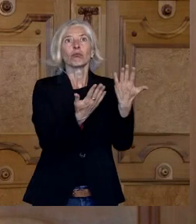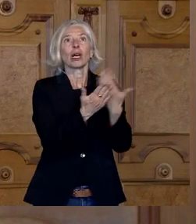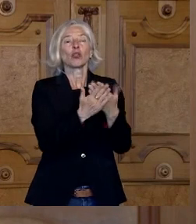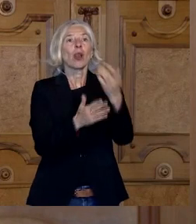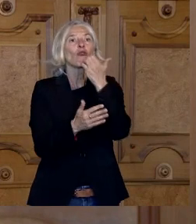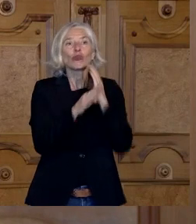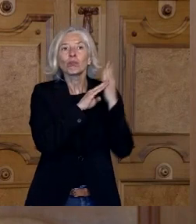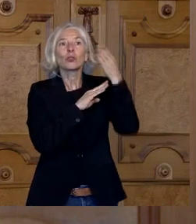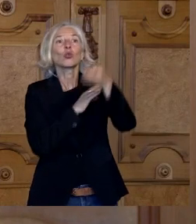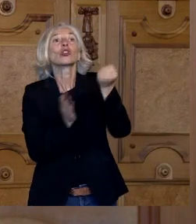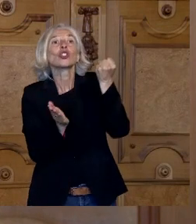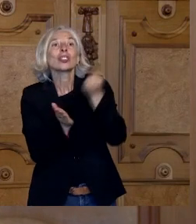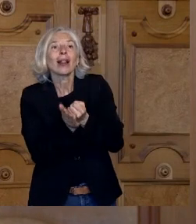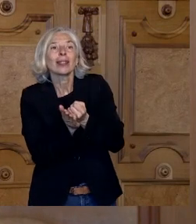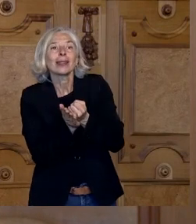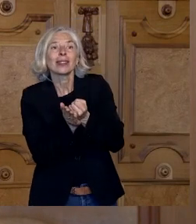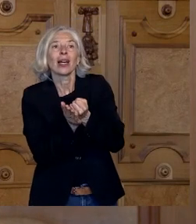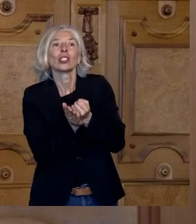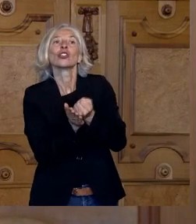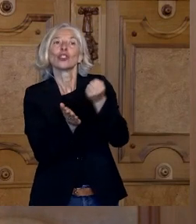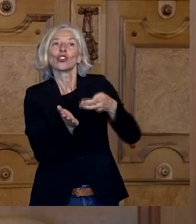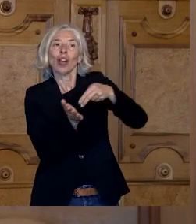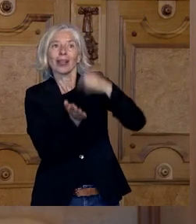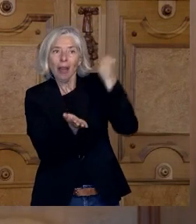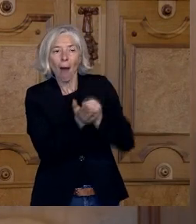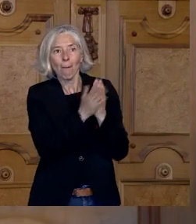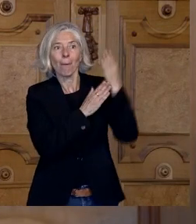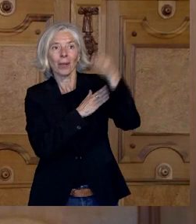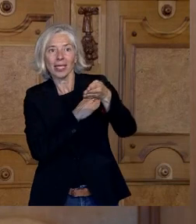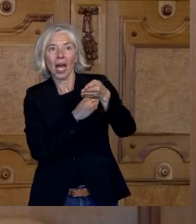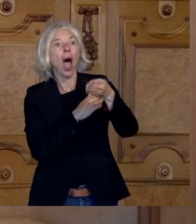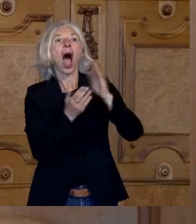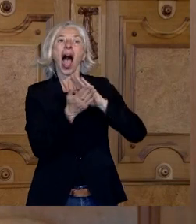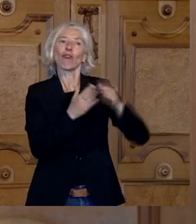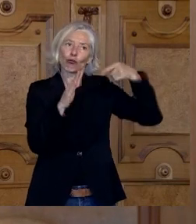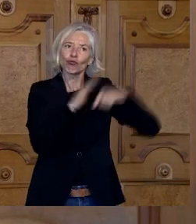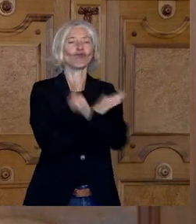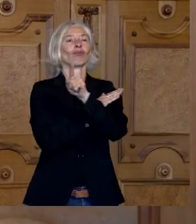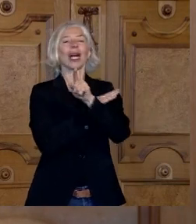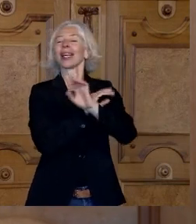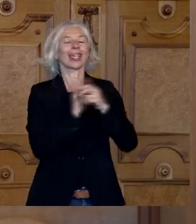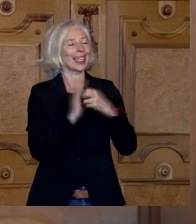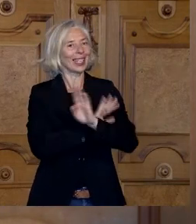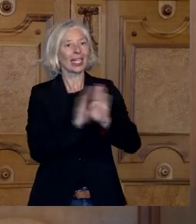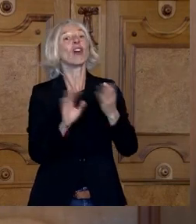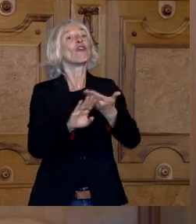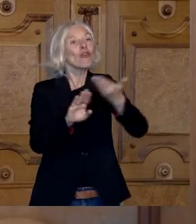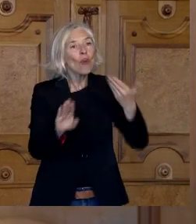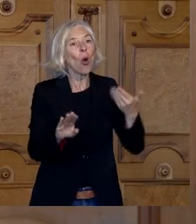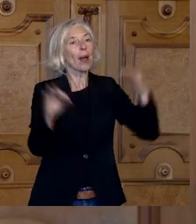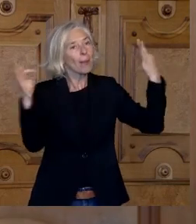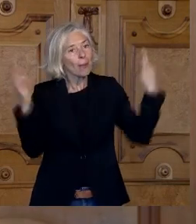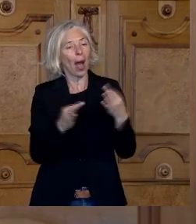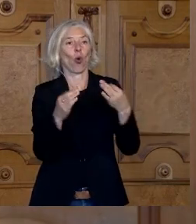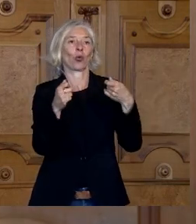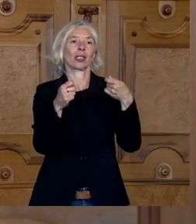auf Weiteres erforderlich, dass Sie mit einem persönlichen Termin versehen werden und sich hier über die bekannten Kontaktformulare der